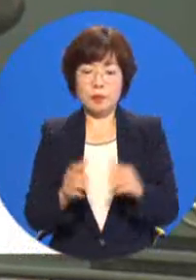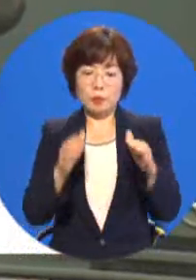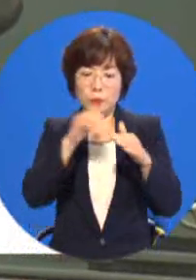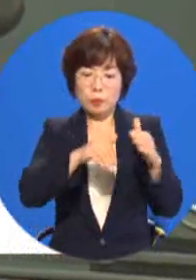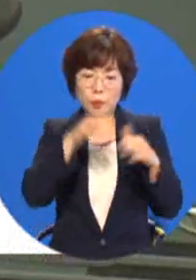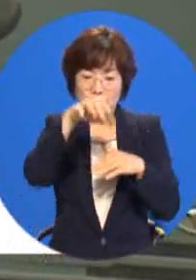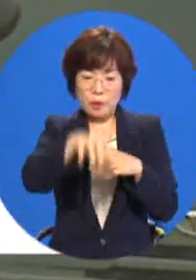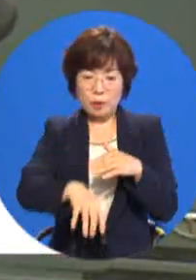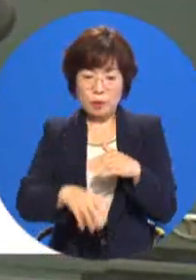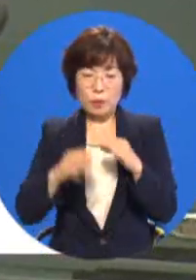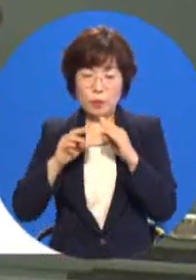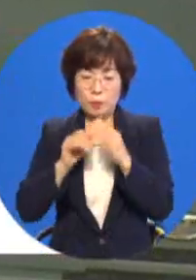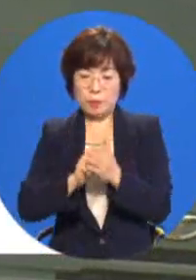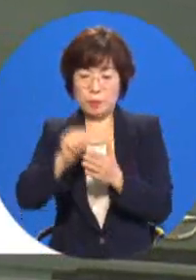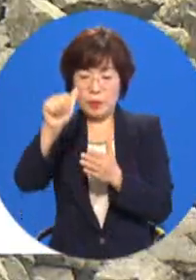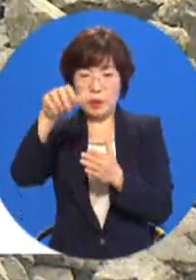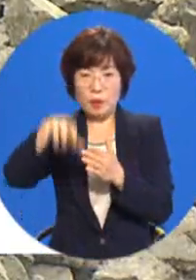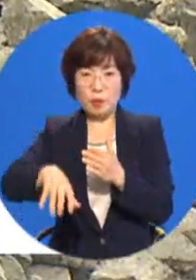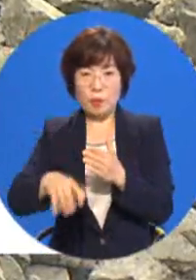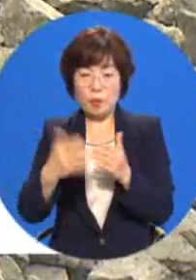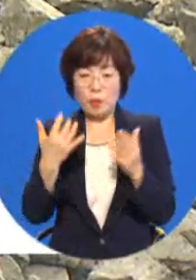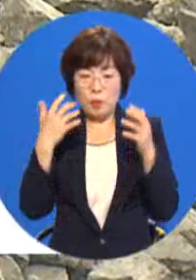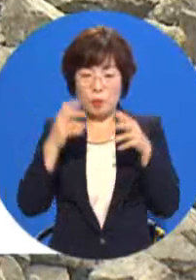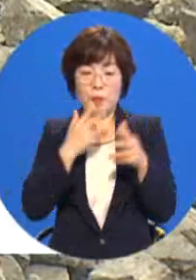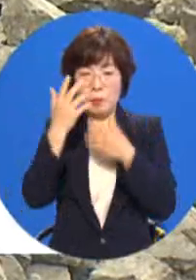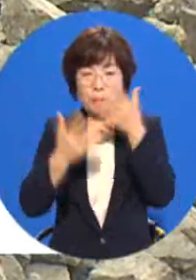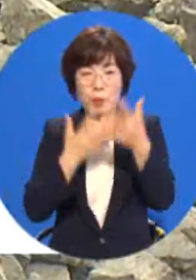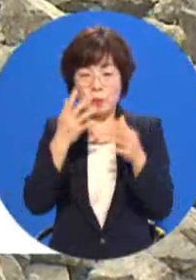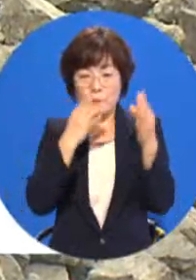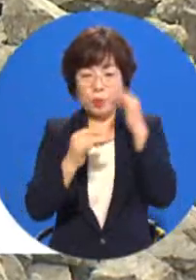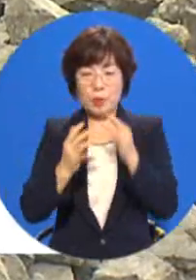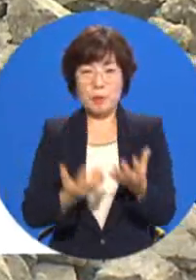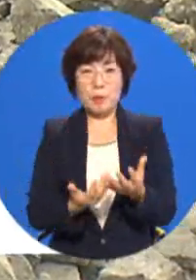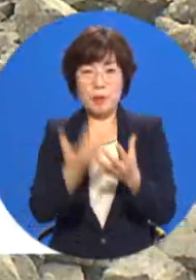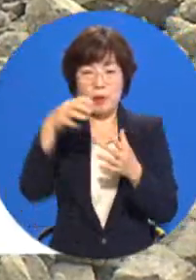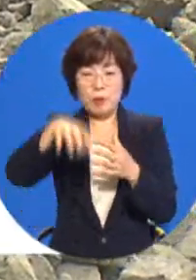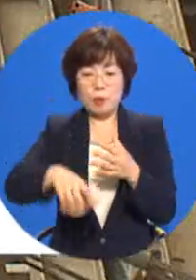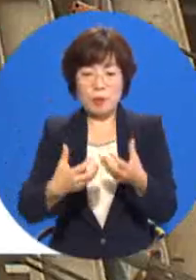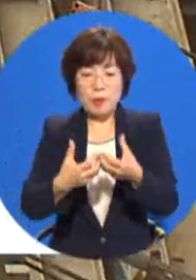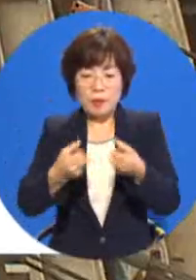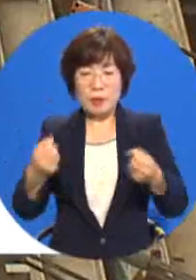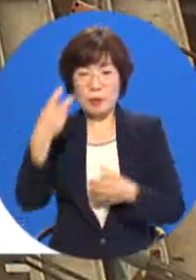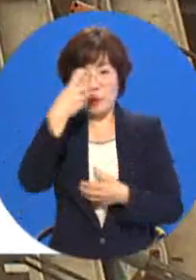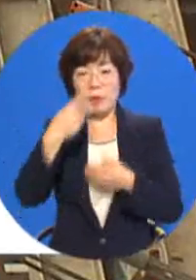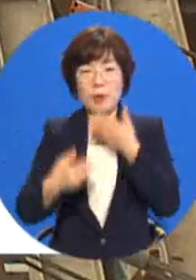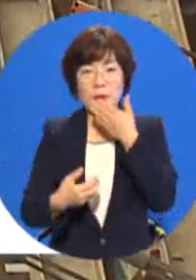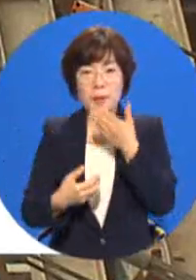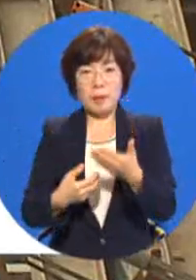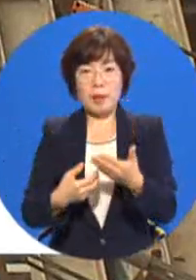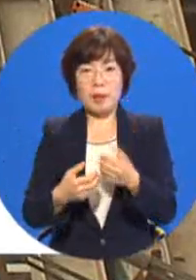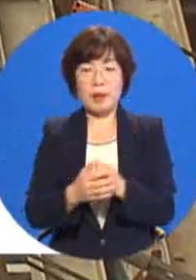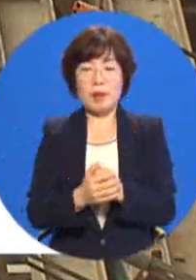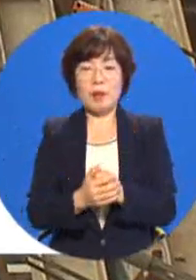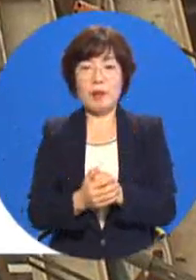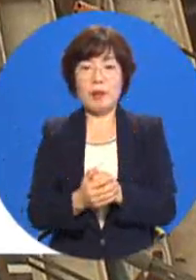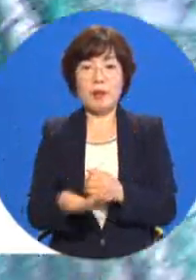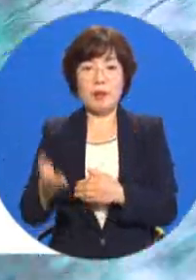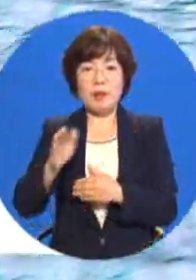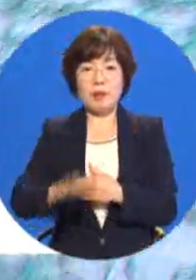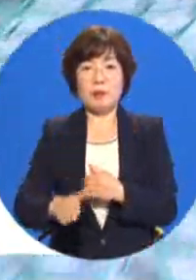공사장과 시멘트 공장처럼 대기 중에 먼지를 발생시키는 작업장을 비산먼지 배출 사업장으로 분류해